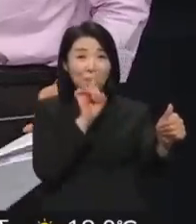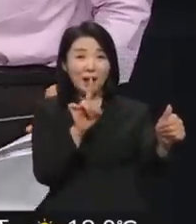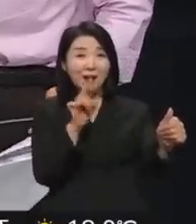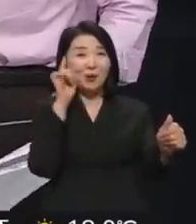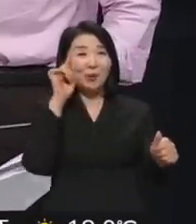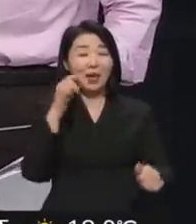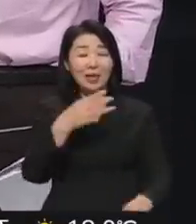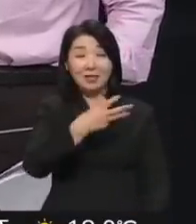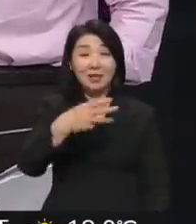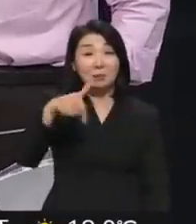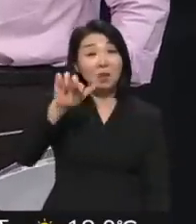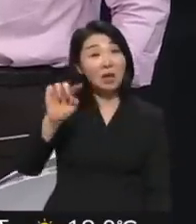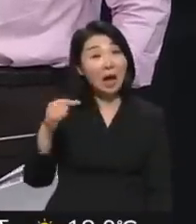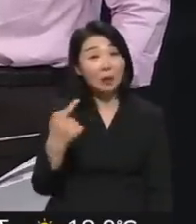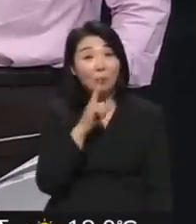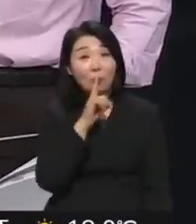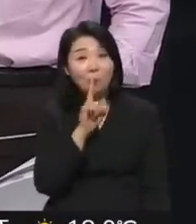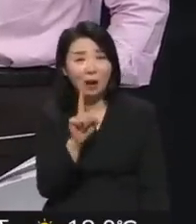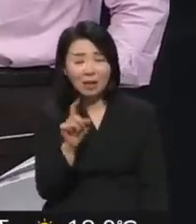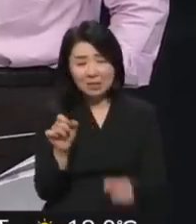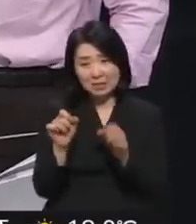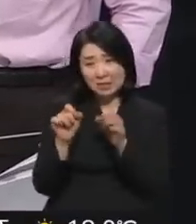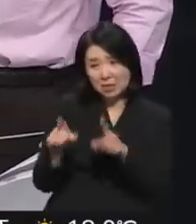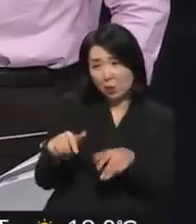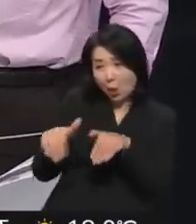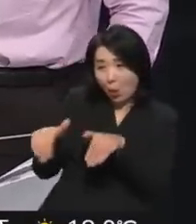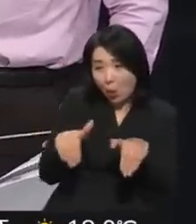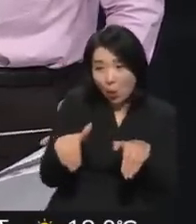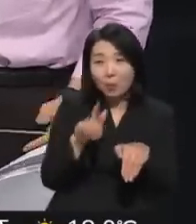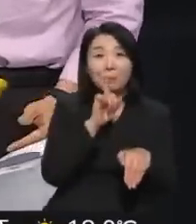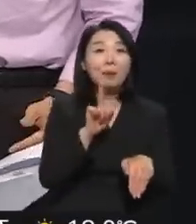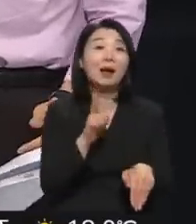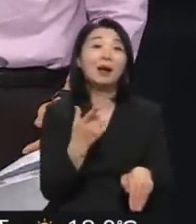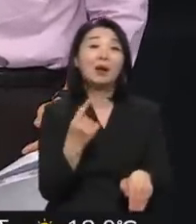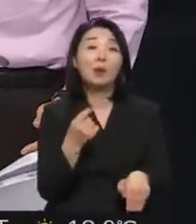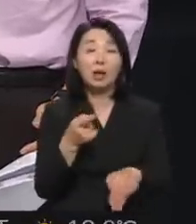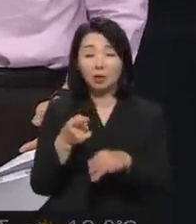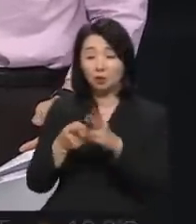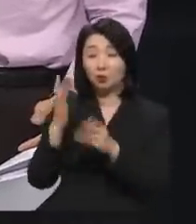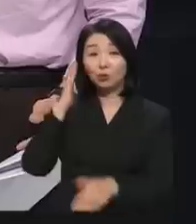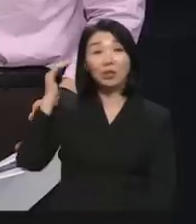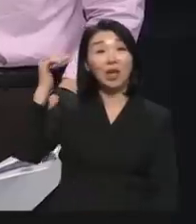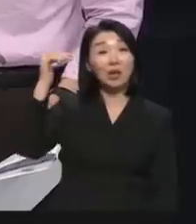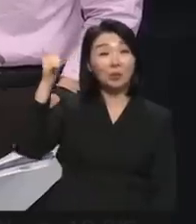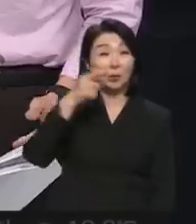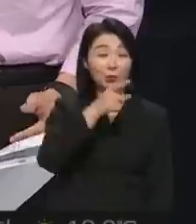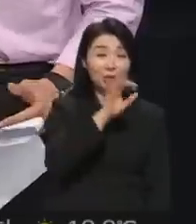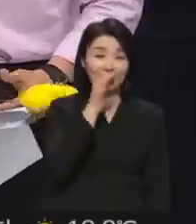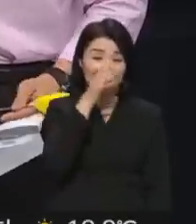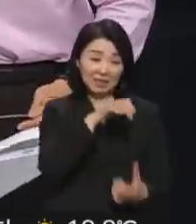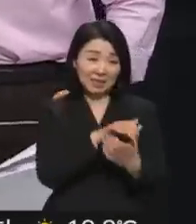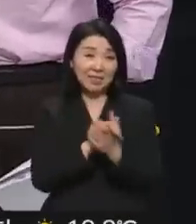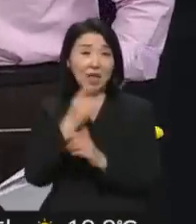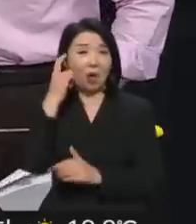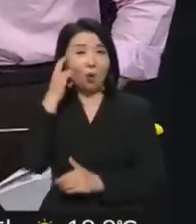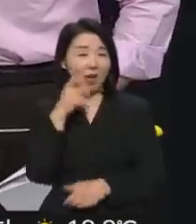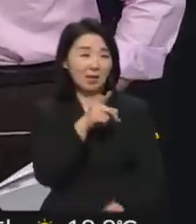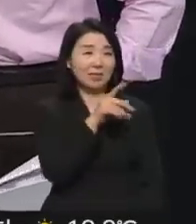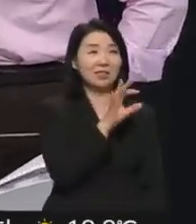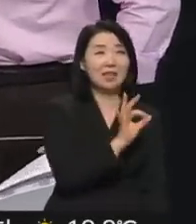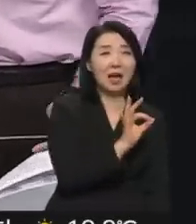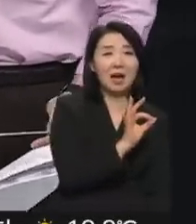있는데요. 장 의원의 기회주의적인 면모를 꼬집은 말이었습니다. 윤 대통령과 장 의원이 친해진 것도 결국 장